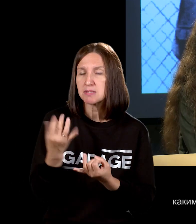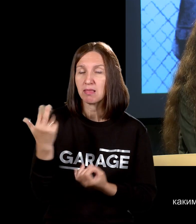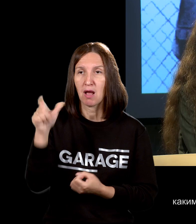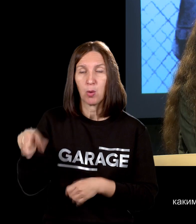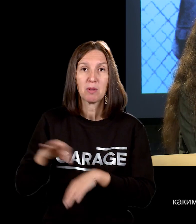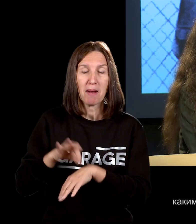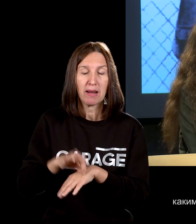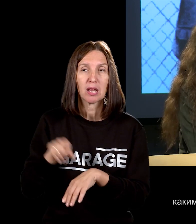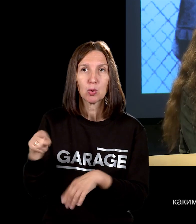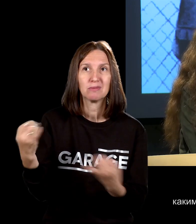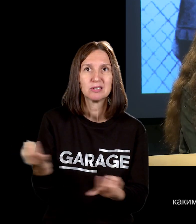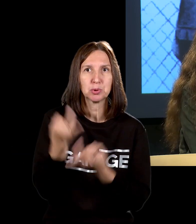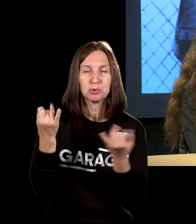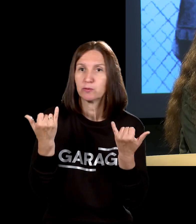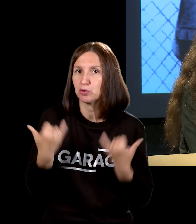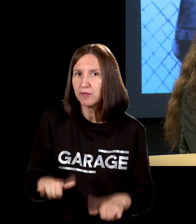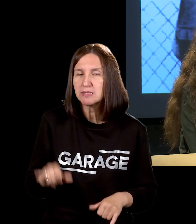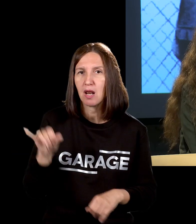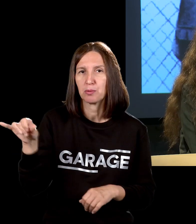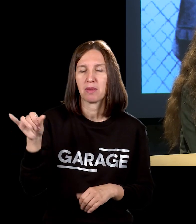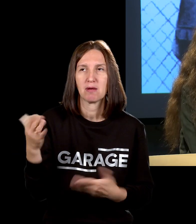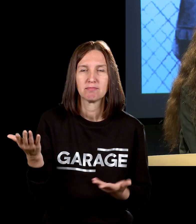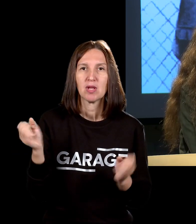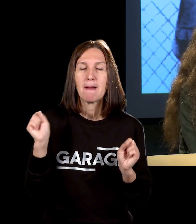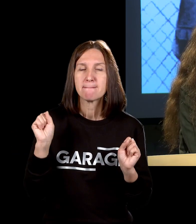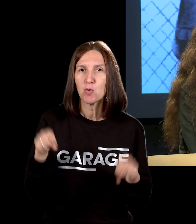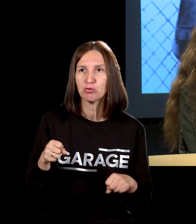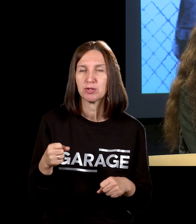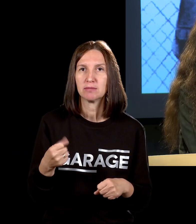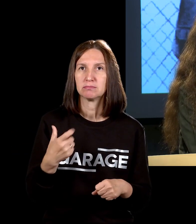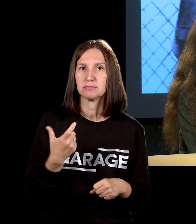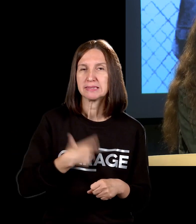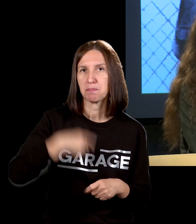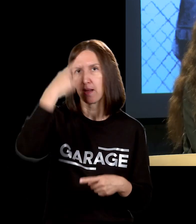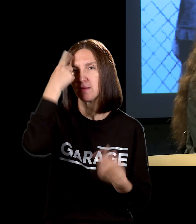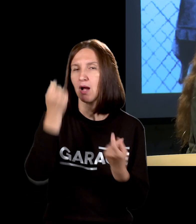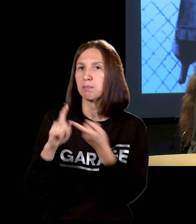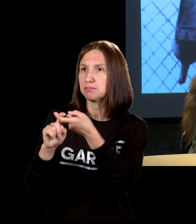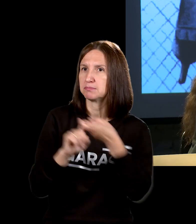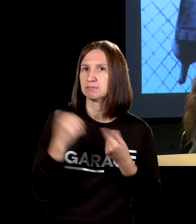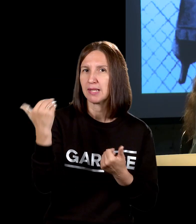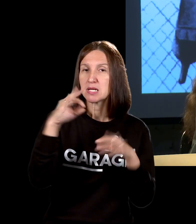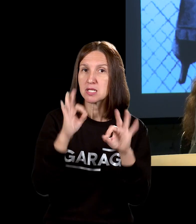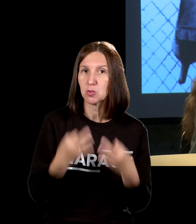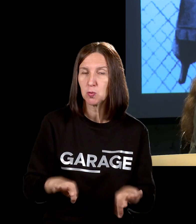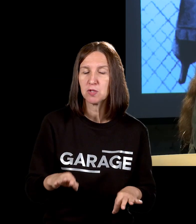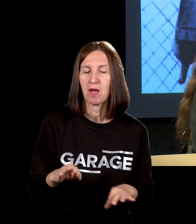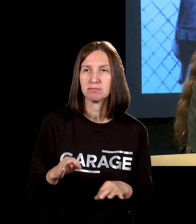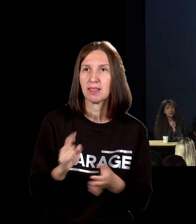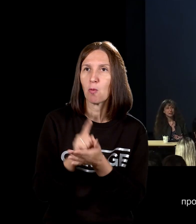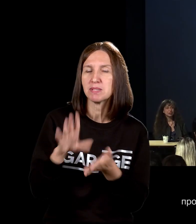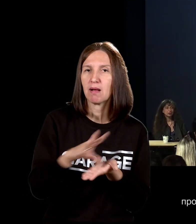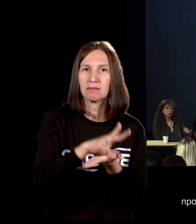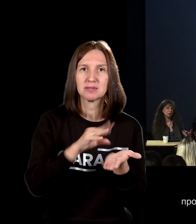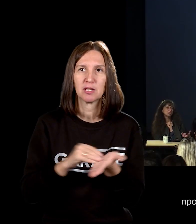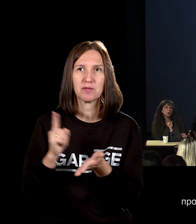душевнобольных, да, может быть потрясающим, как можно себя соотносить с ним, а не с академической